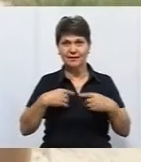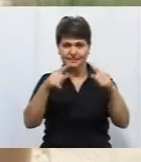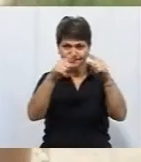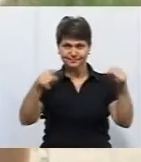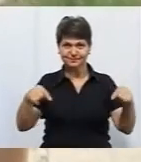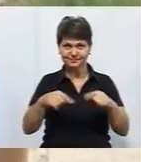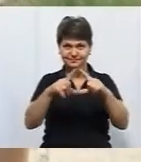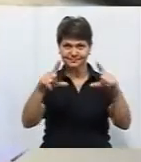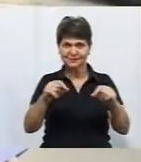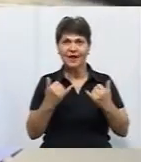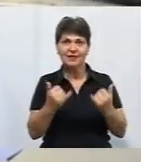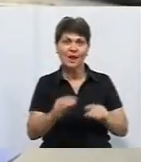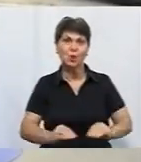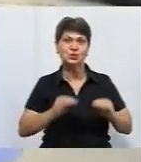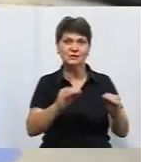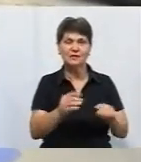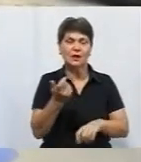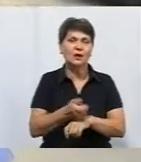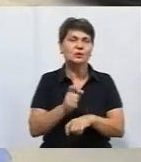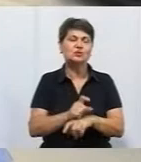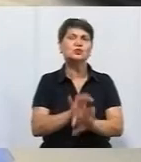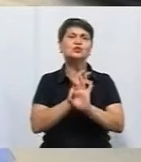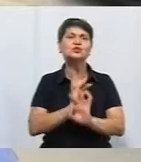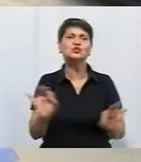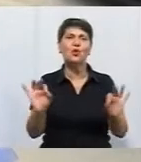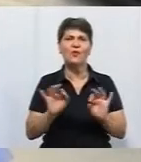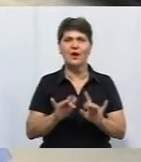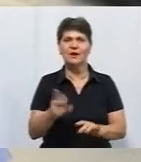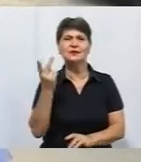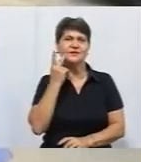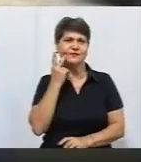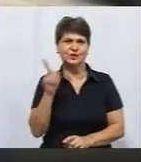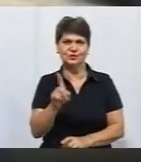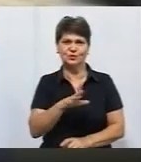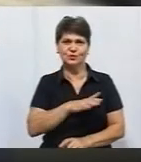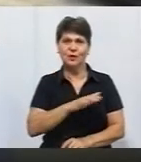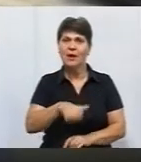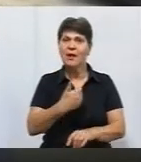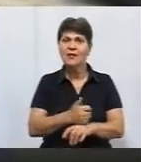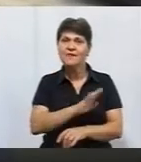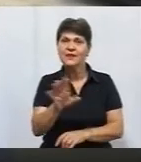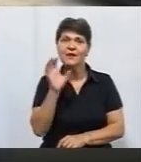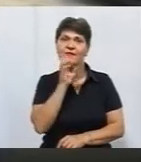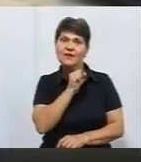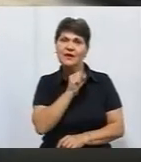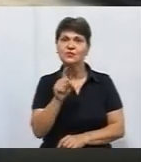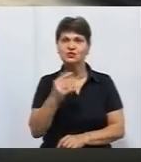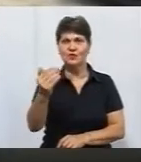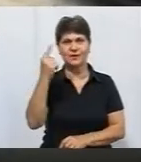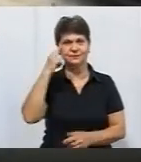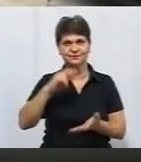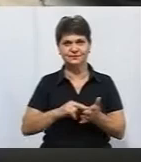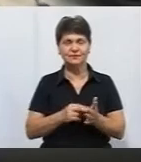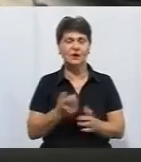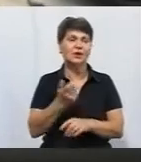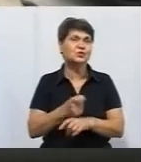для встановлення вже. Дуже чудова акція, і хай буде так завжди. Головне, щоб не вкрали те, що ви задумали. Це